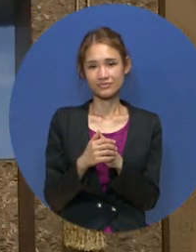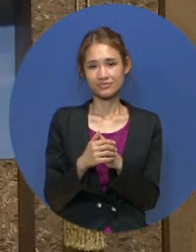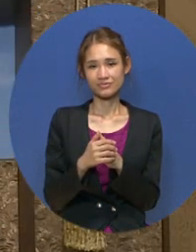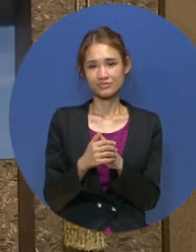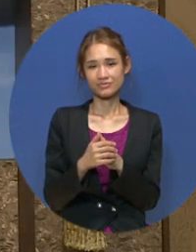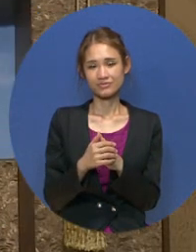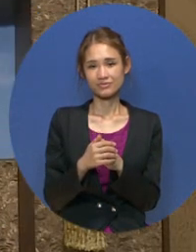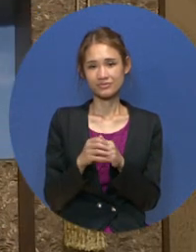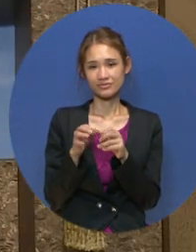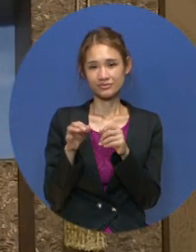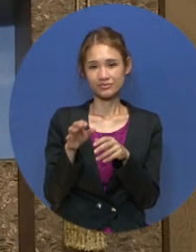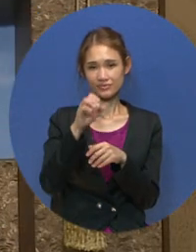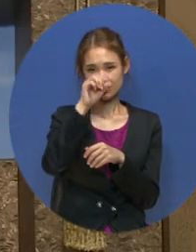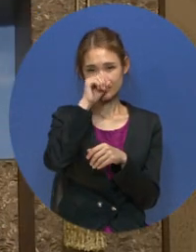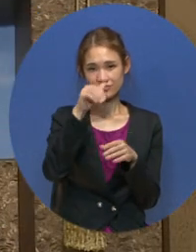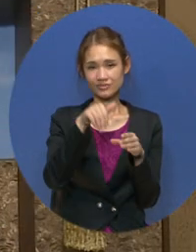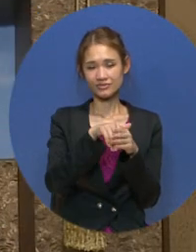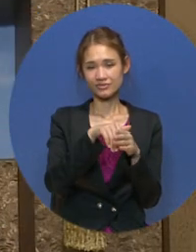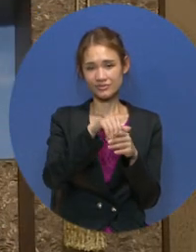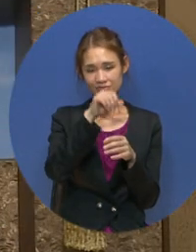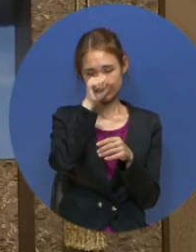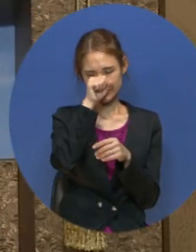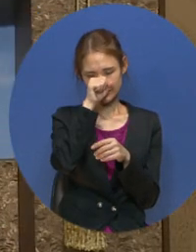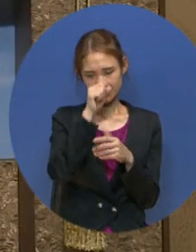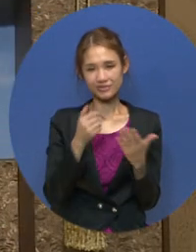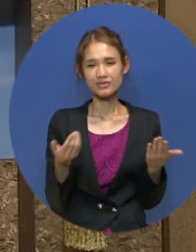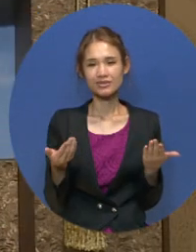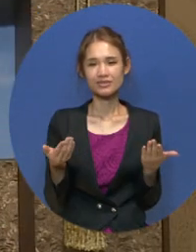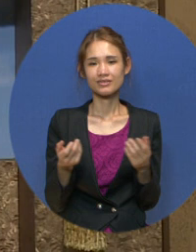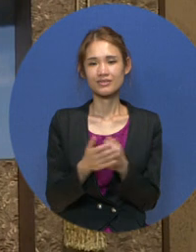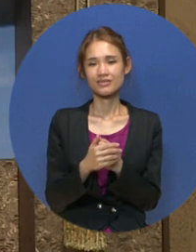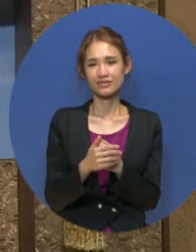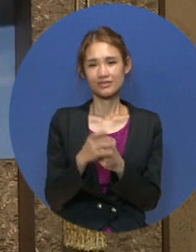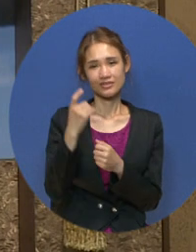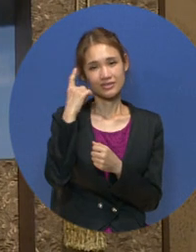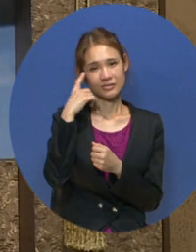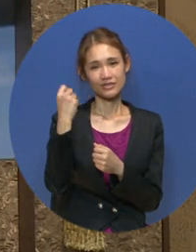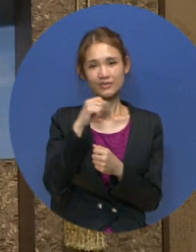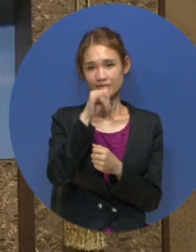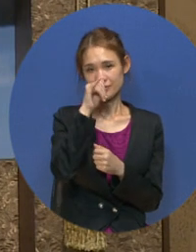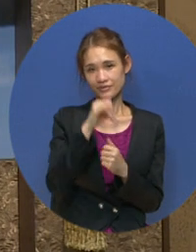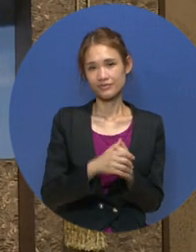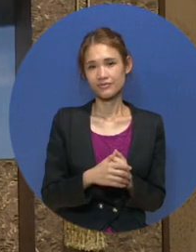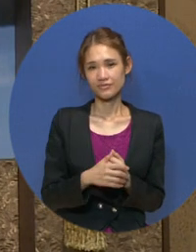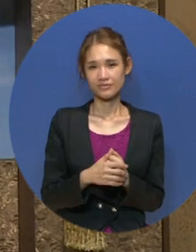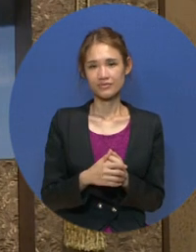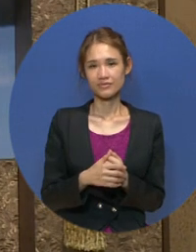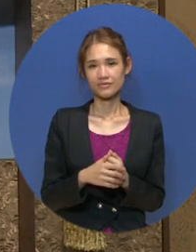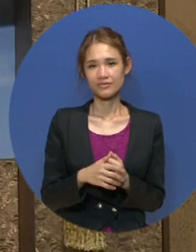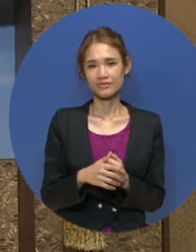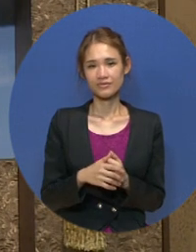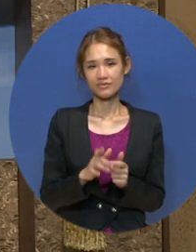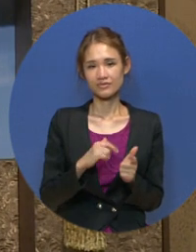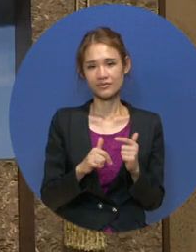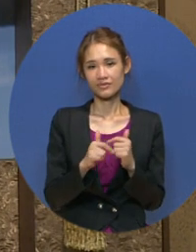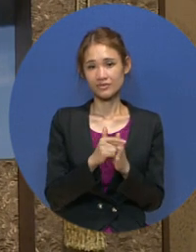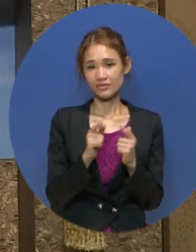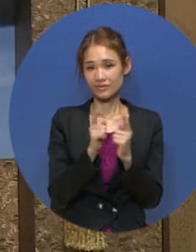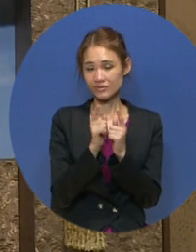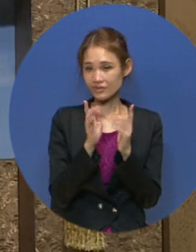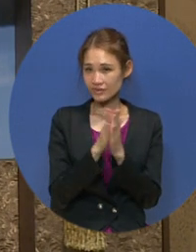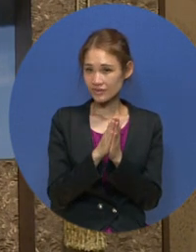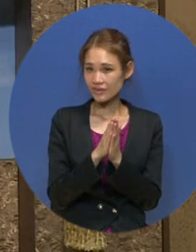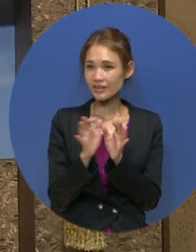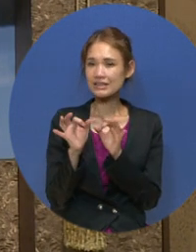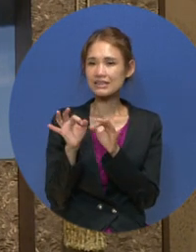또 그런 기부라는 좋은 문화들이 또 착한 일을 한다라는 개념도 있고요. 그러니까요. 또더 실제적으로는